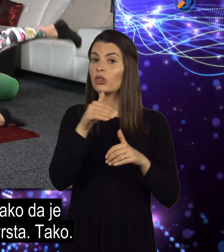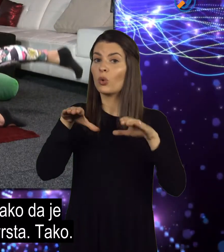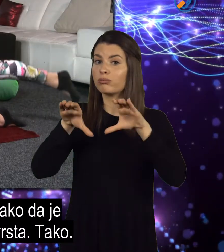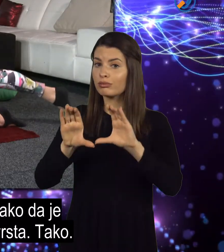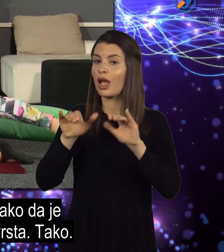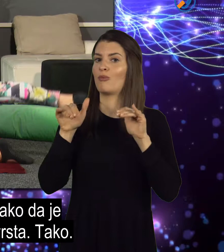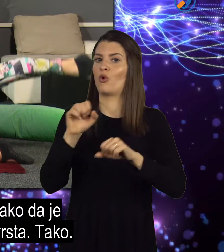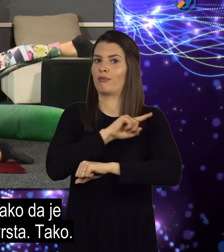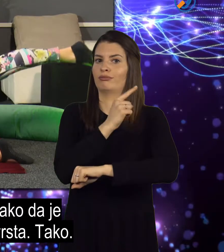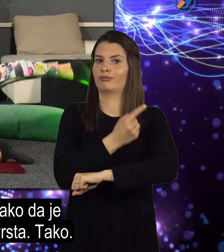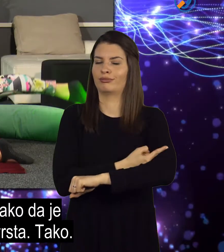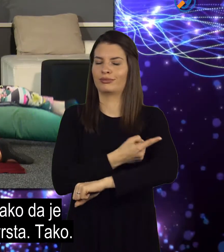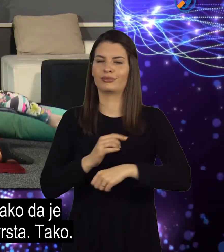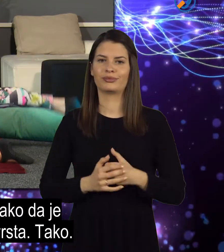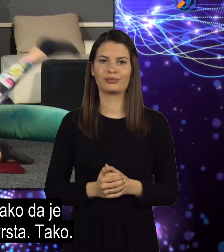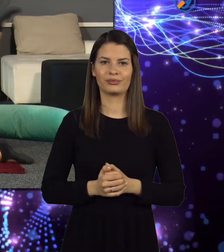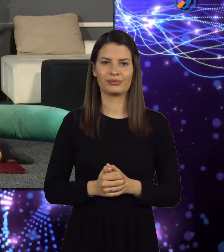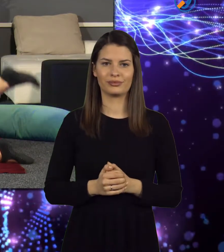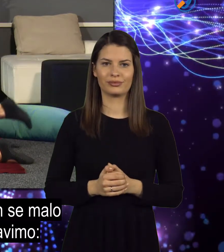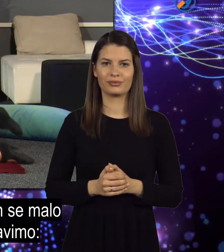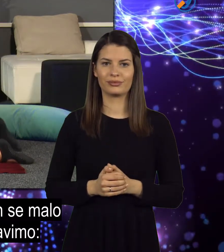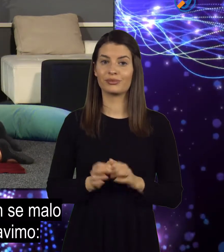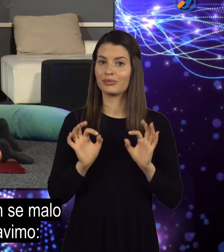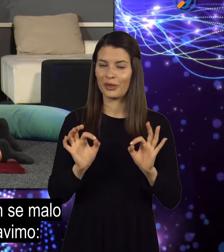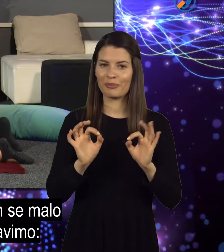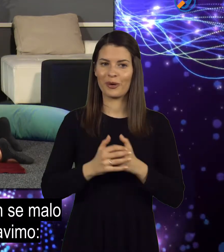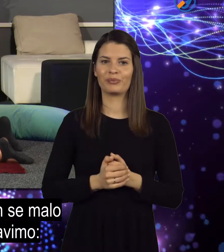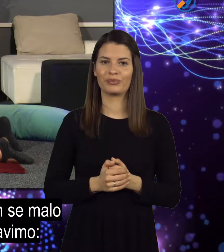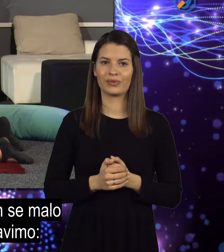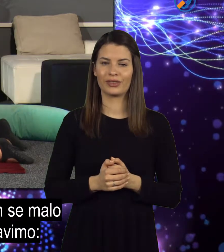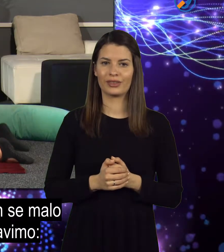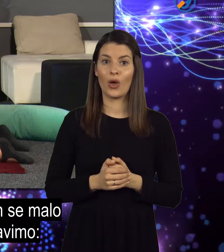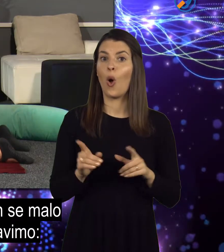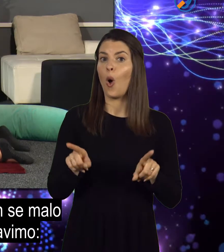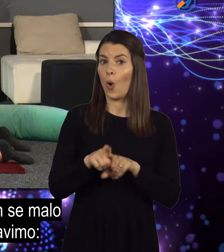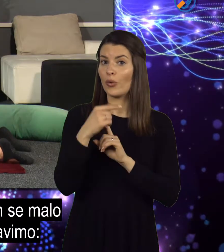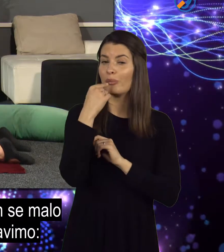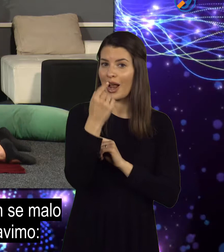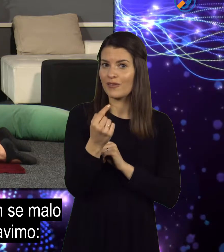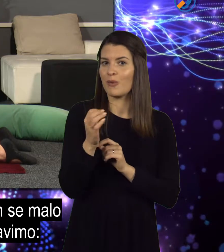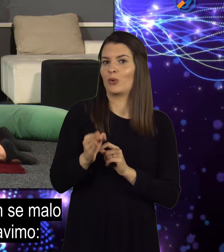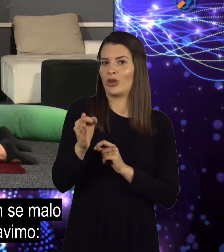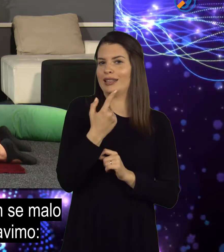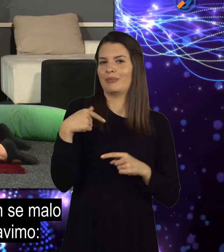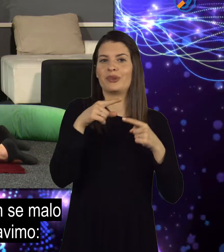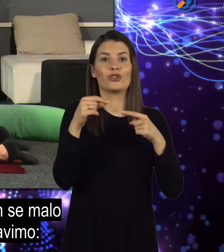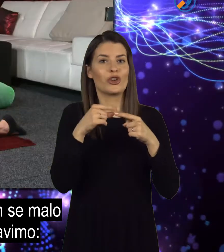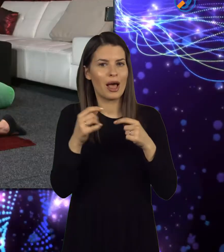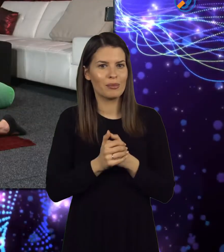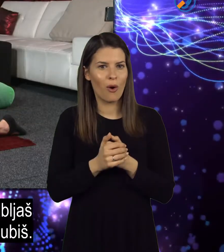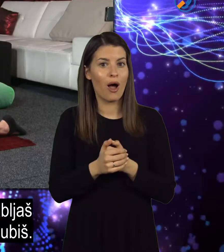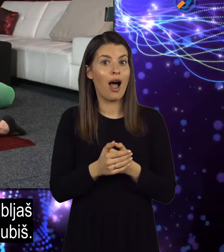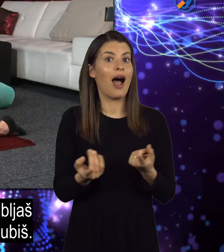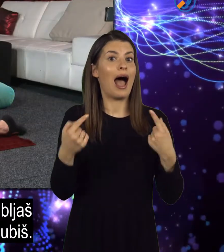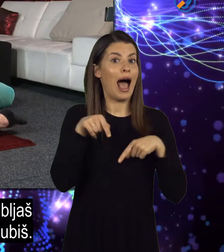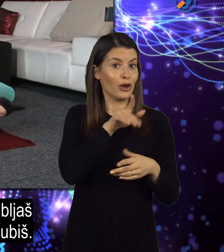ta čvrsta. Tako. In nazaj. In tako, ko pravimo, včasih se malo hecamo,